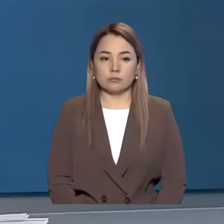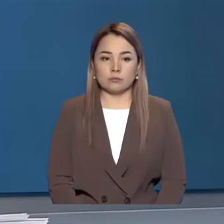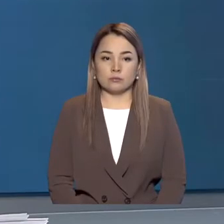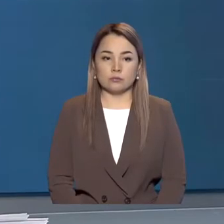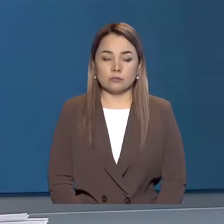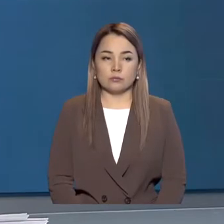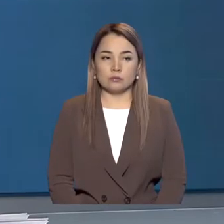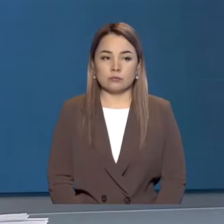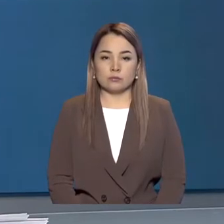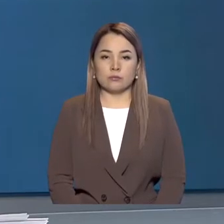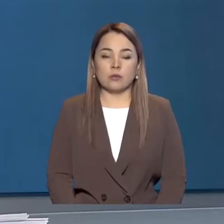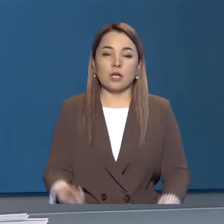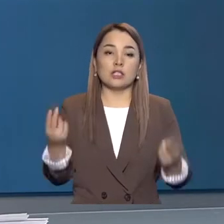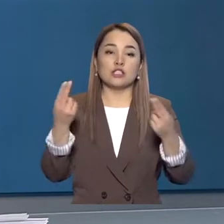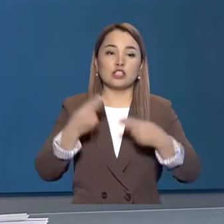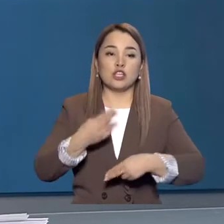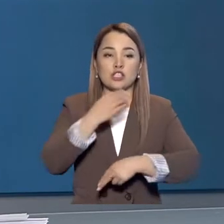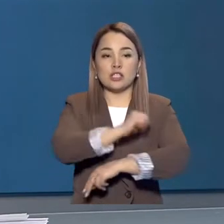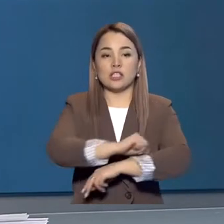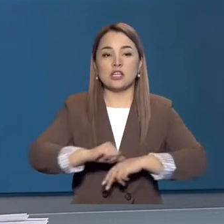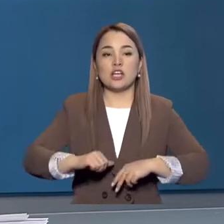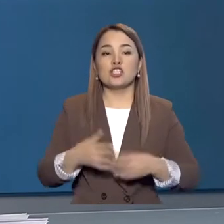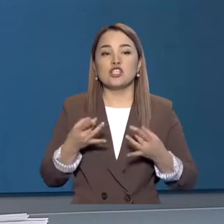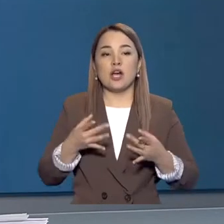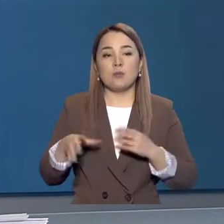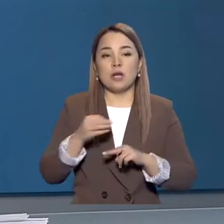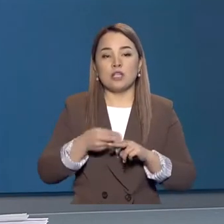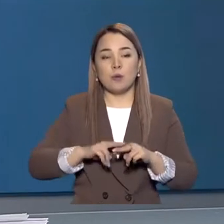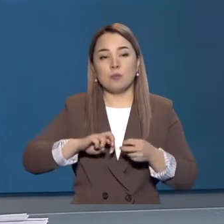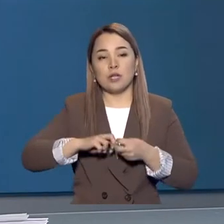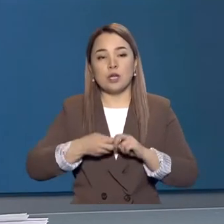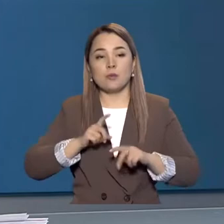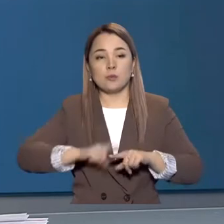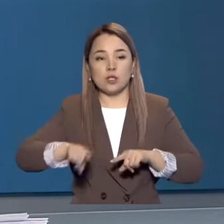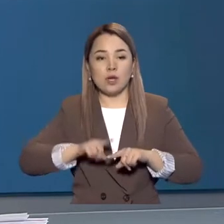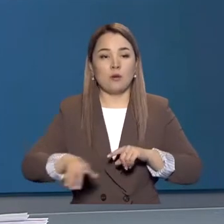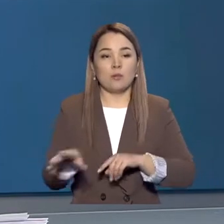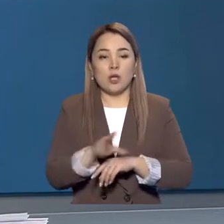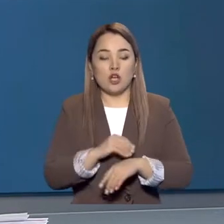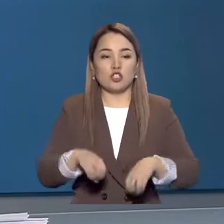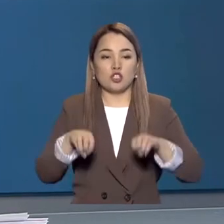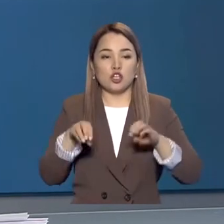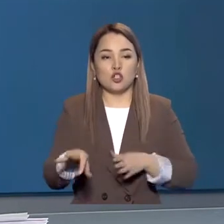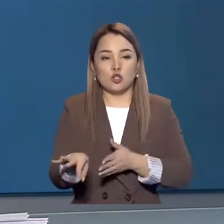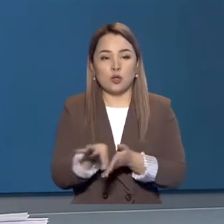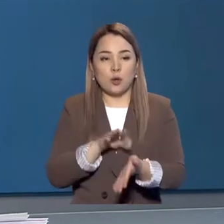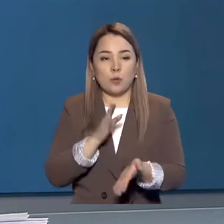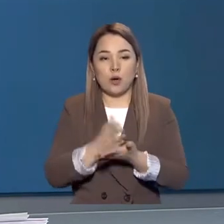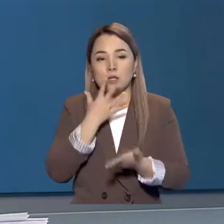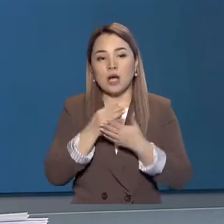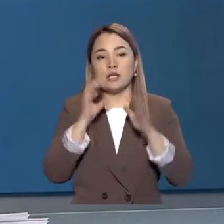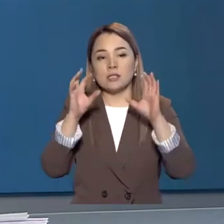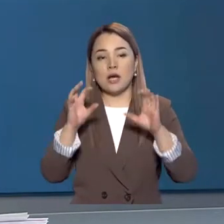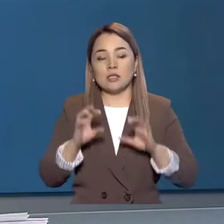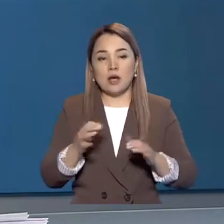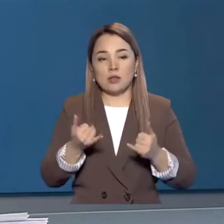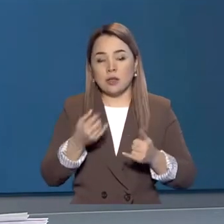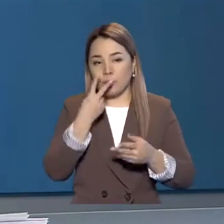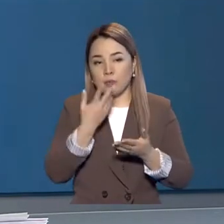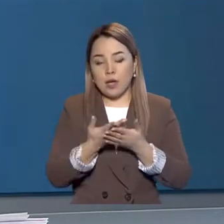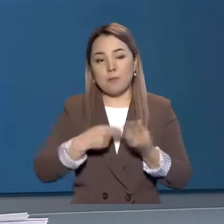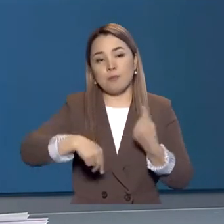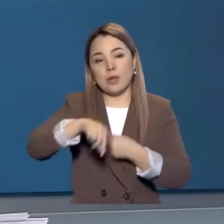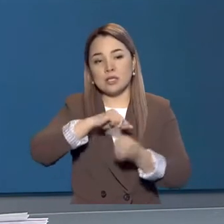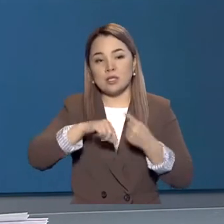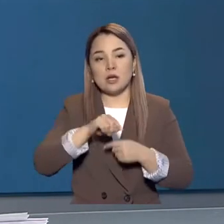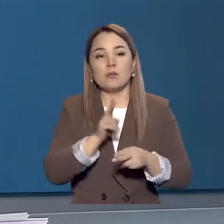Ал енді рет-ретімен кедендік шекарадағы шикіліктер жақын арада шұғыл шешіледі. Заңсыз айлы әрекет арқылы бизнеске кедергі келтірген